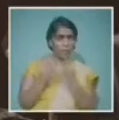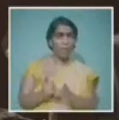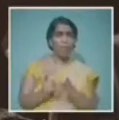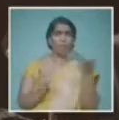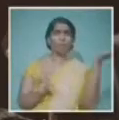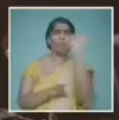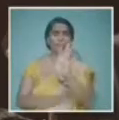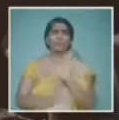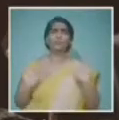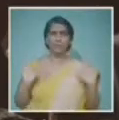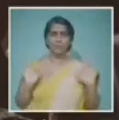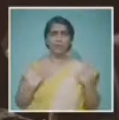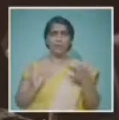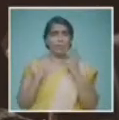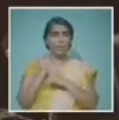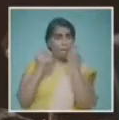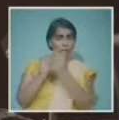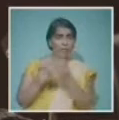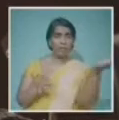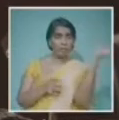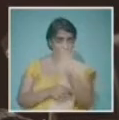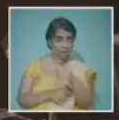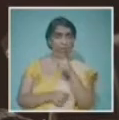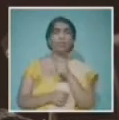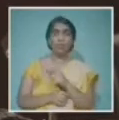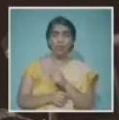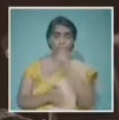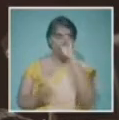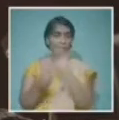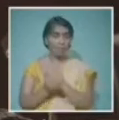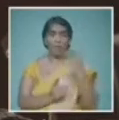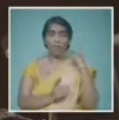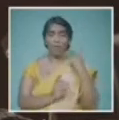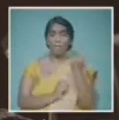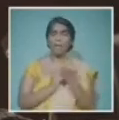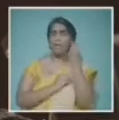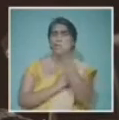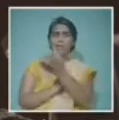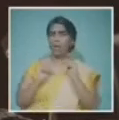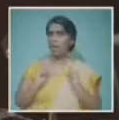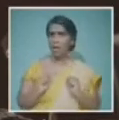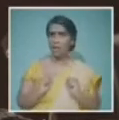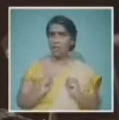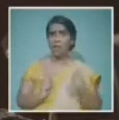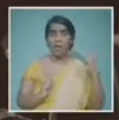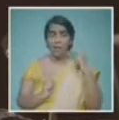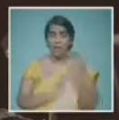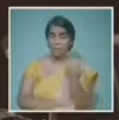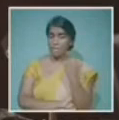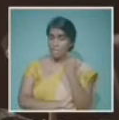අනුප්‍රාප්තිකය. හැබැයි පුරප්පාඩුවට අපු අනුප්‍රාප්තිකයට ආරක්ෂාවස විදායක බලය ලැබෙන්නේ කොහොමද? ආරක්ෂාවේ